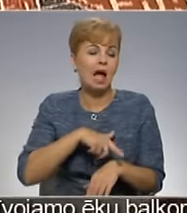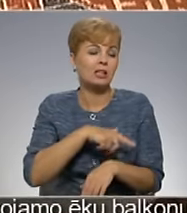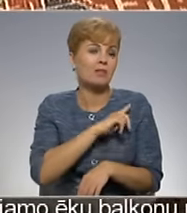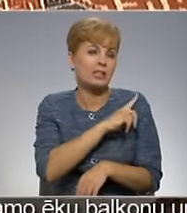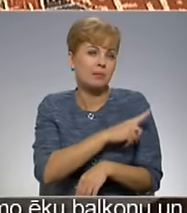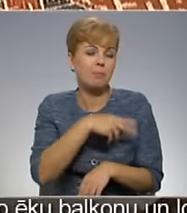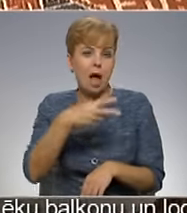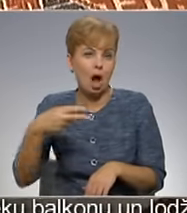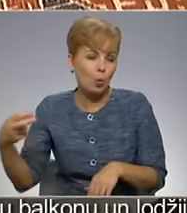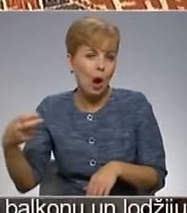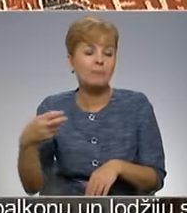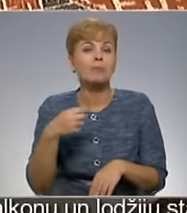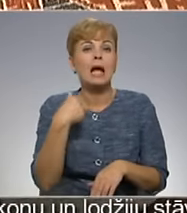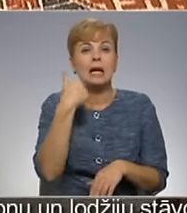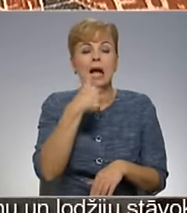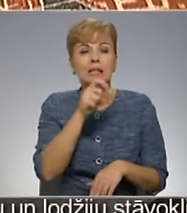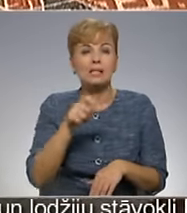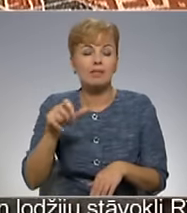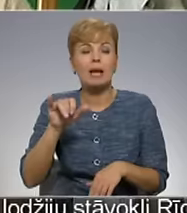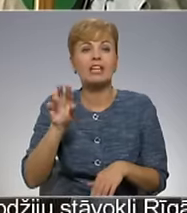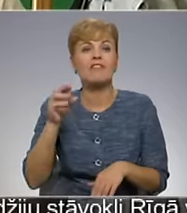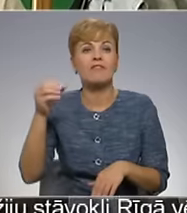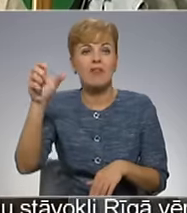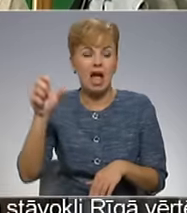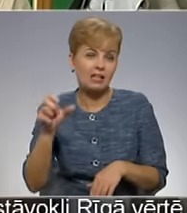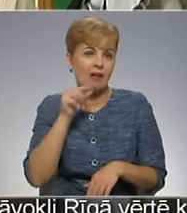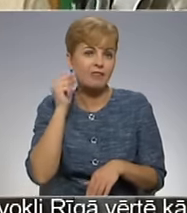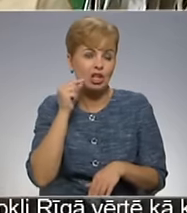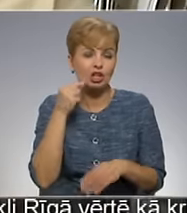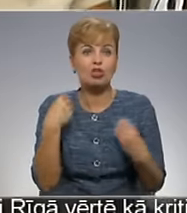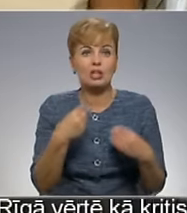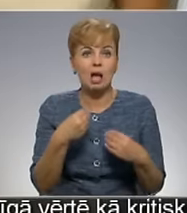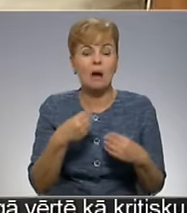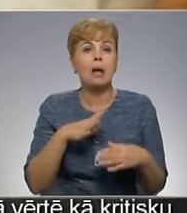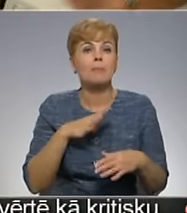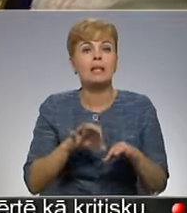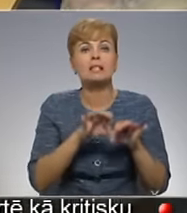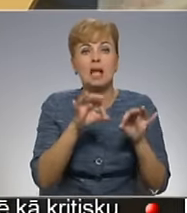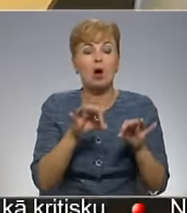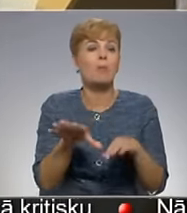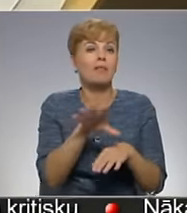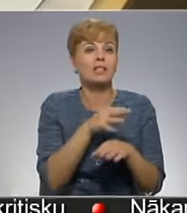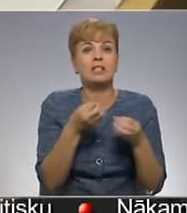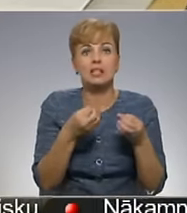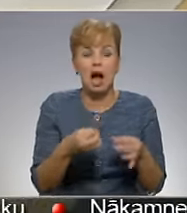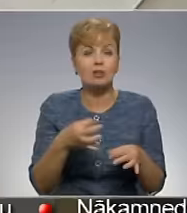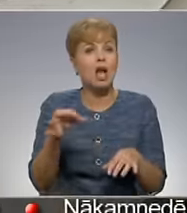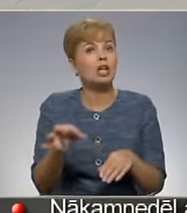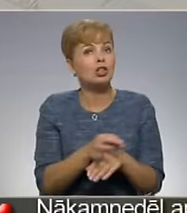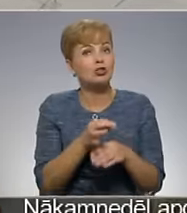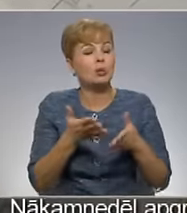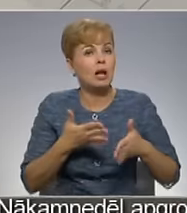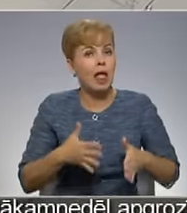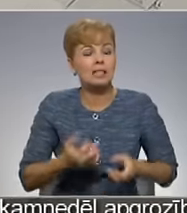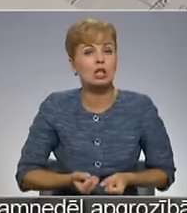katrs sportists individuāli. Iveta Pūrmale stāsta, ka ar vīriešu tērpiem jau pašā sākumā viss bija skaidrs, taču izšūt kleitas ir